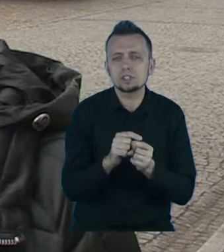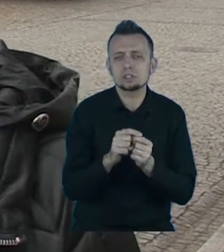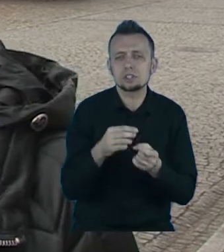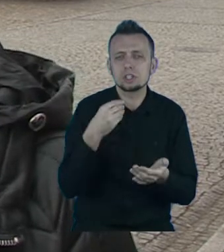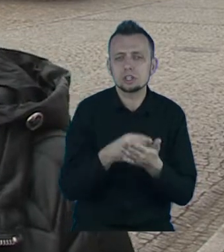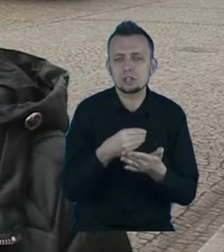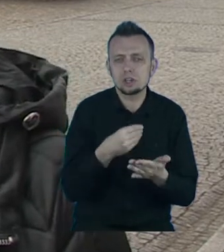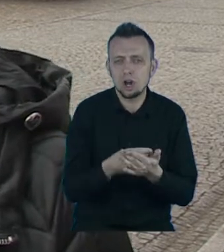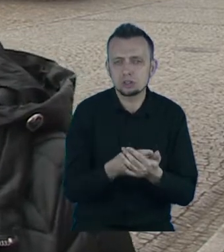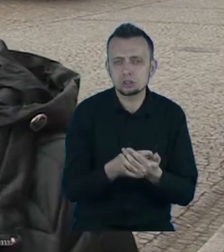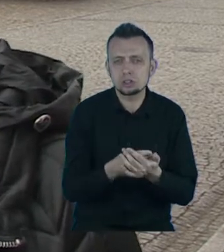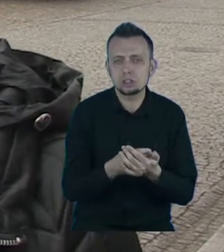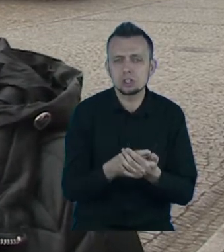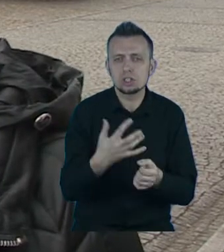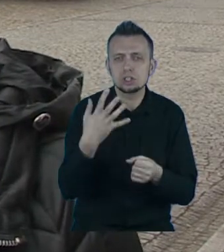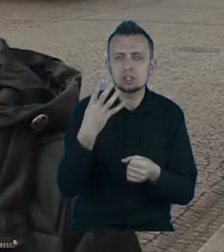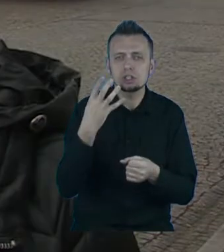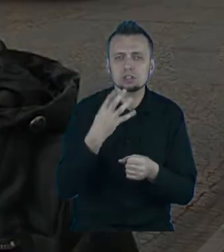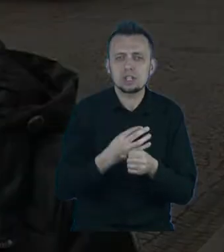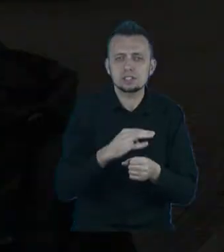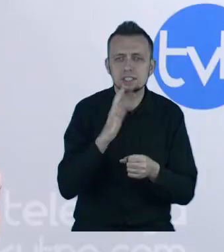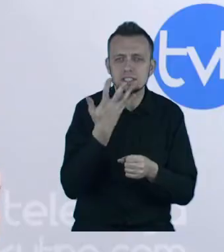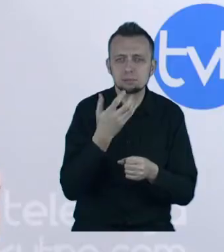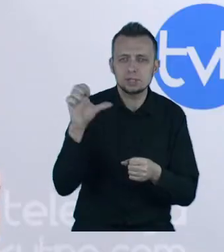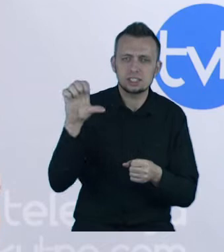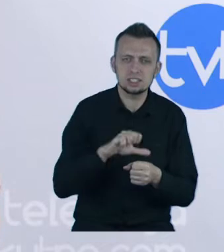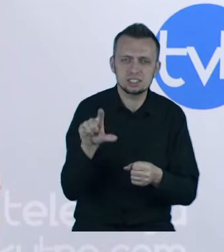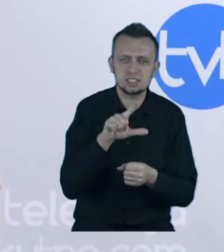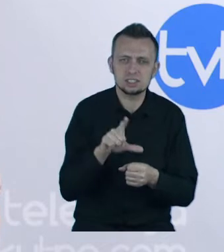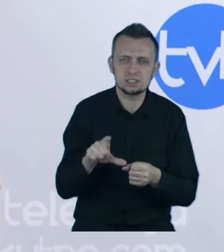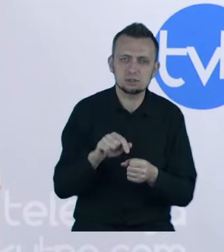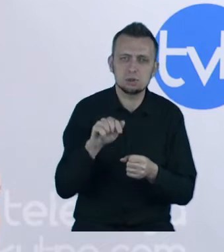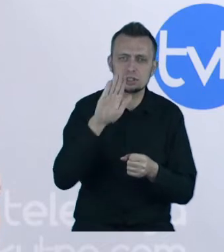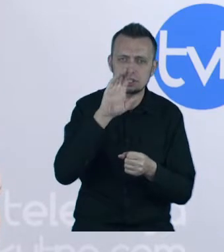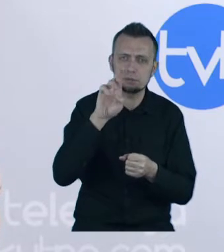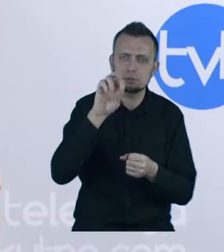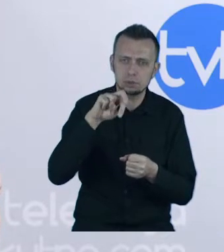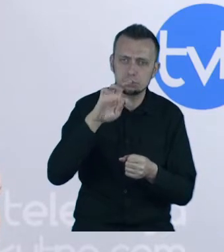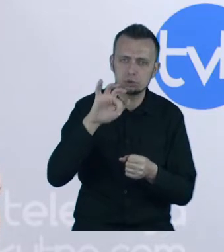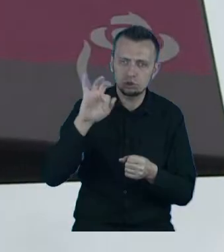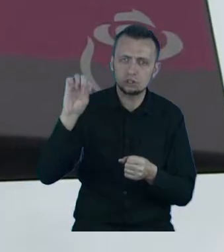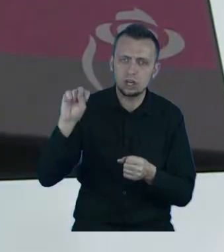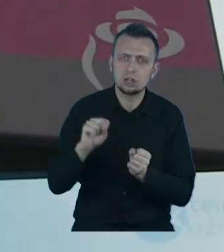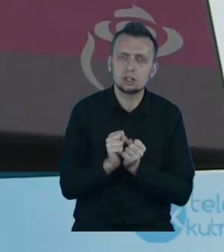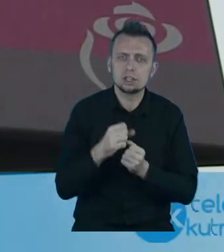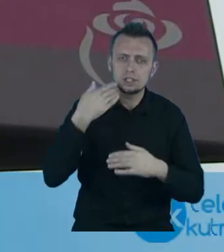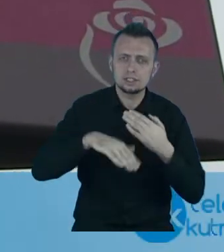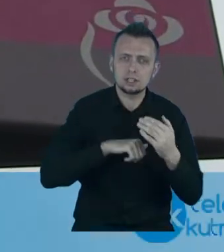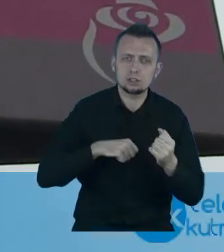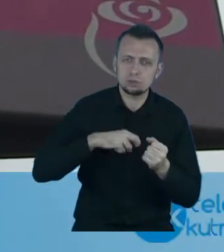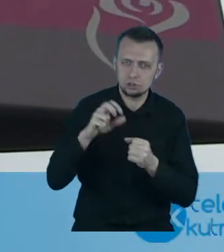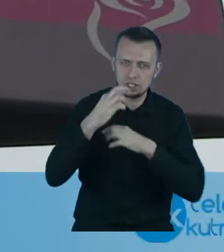to koszt 45 tysięcy złotych brutto. Zakończył się remont ulicy Kukułczej w Kutnie. Trwają